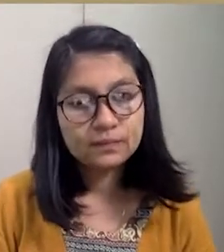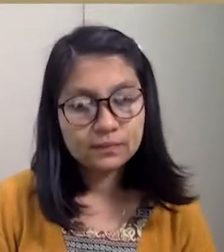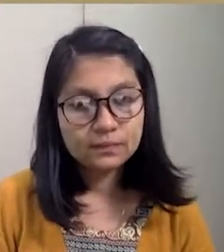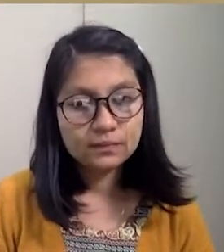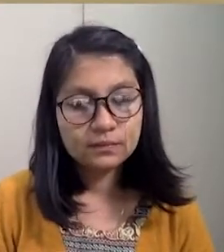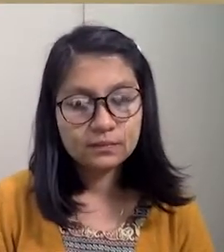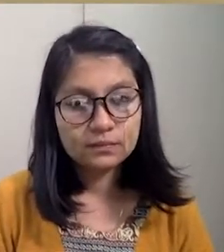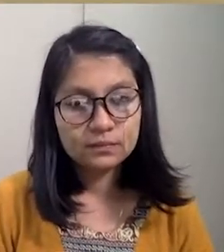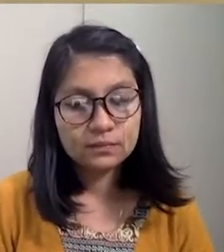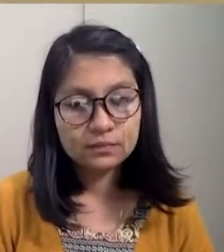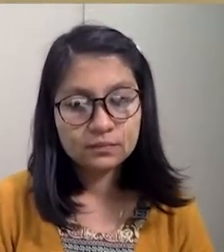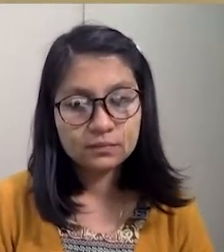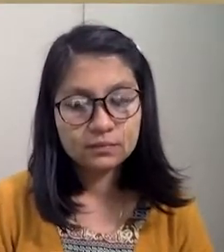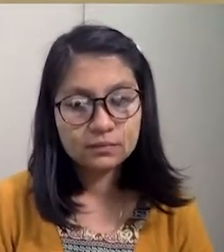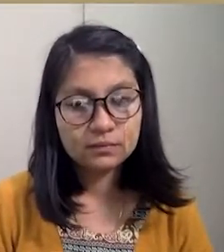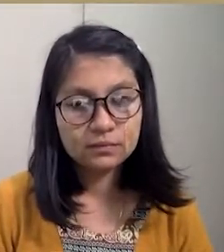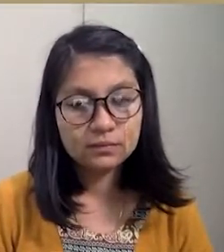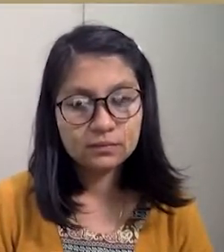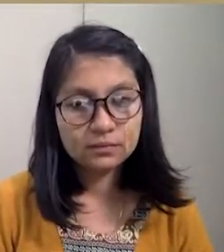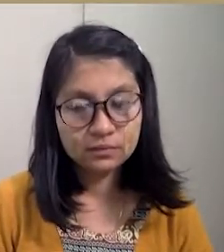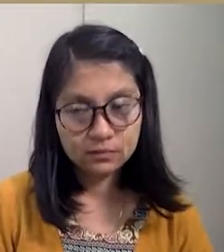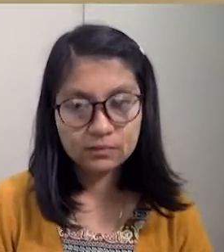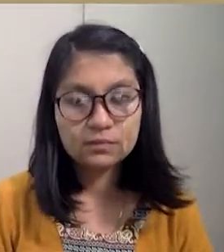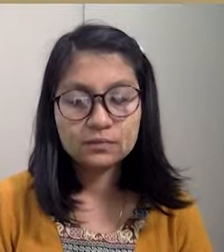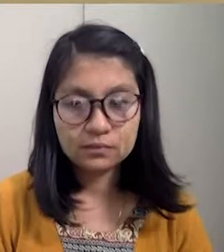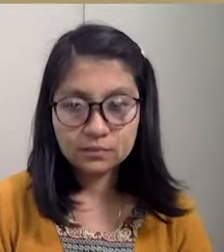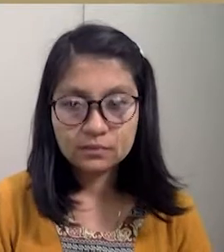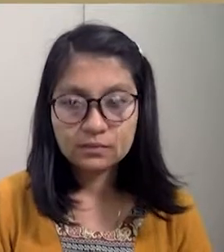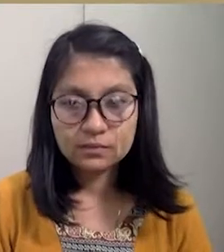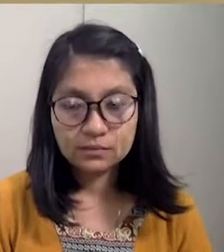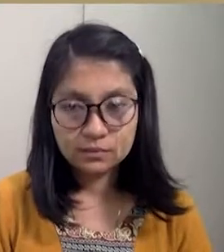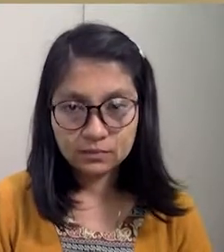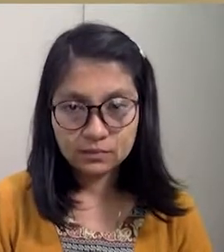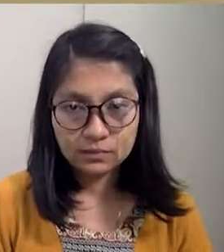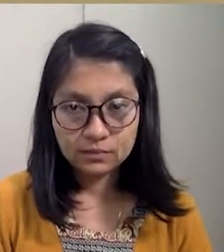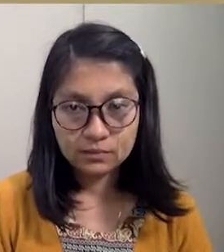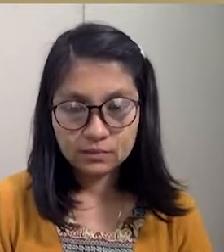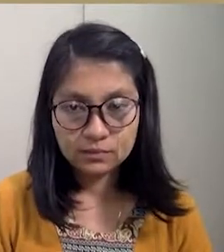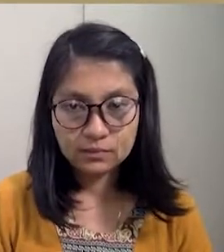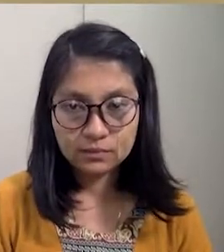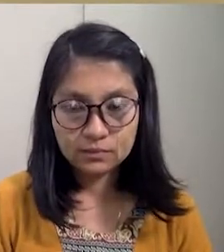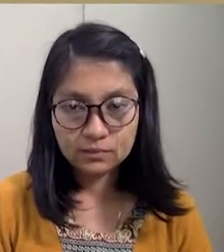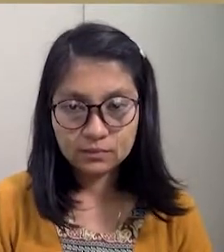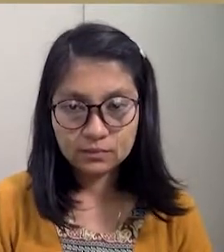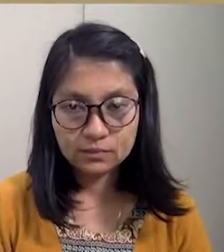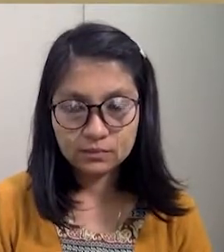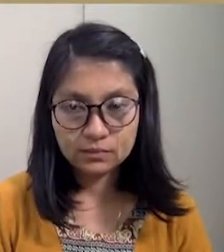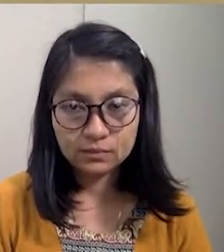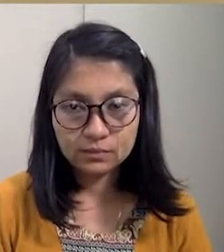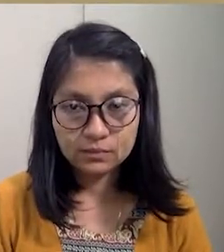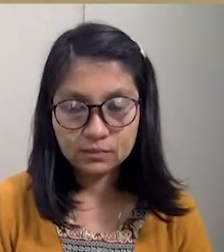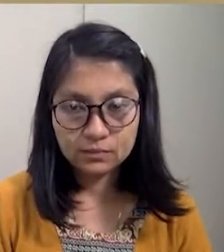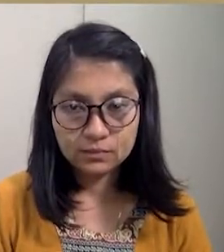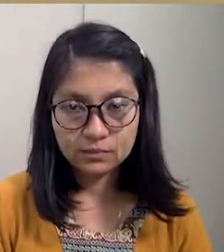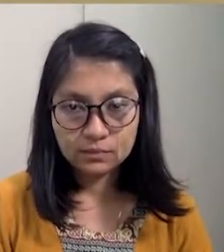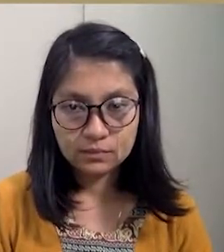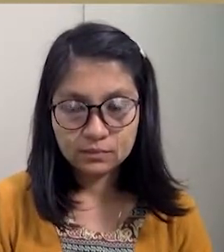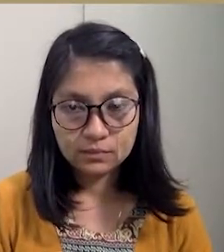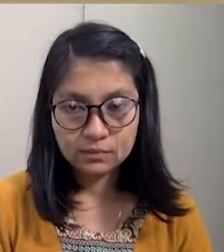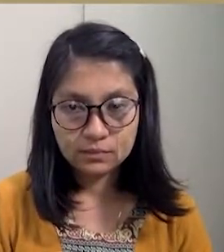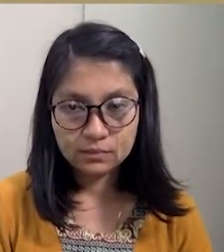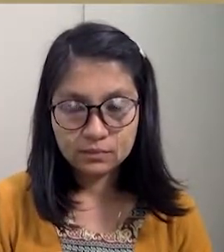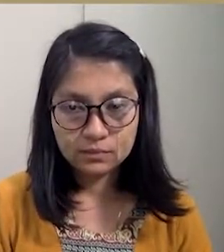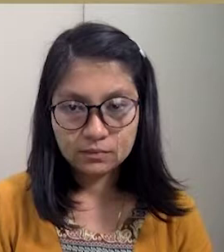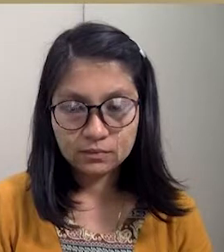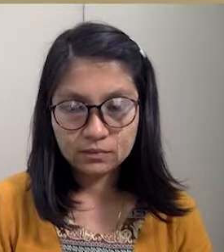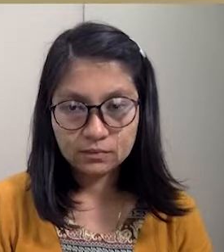ကော့တောင်ပဲအချမ်းမှာလည်းပြင်ဆင်ရရှိတာအချို့ပြင်ဆင်ထားတာတော်တော်လေးကိုဒါပေမဲ့ဒီဘက်ကပြန်လှုပ်ဖို့ကိစ္စကခရိုင်တွေကဒီဘက်မှာထို